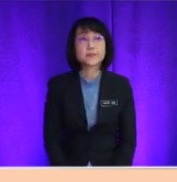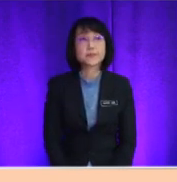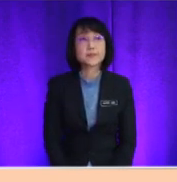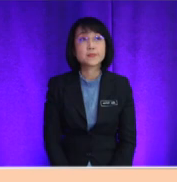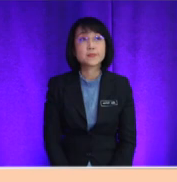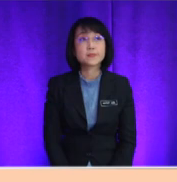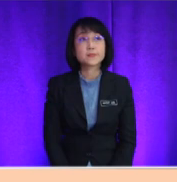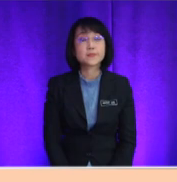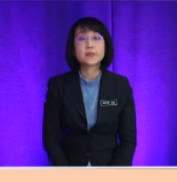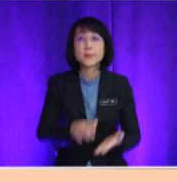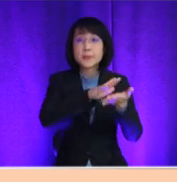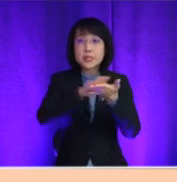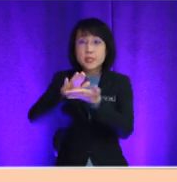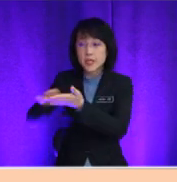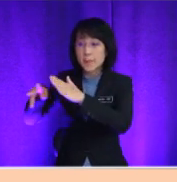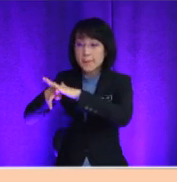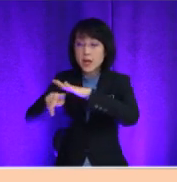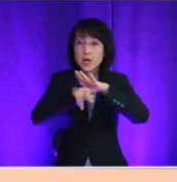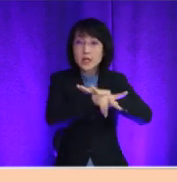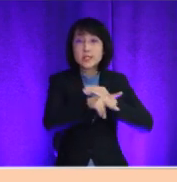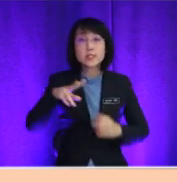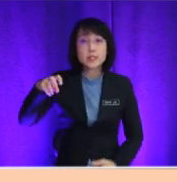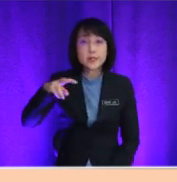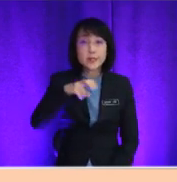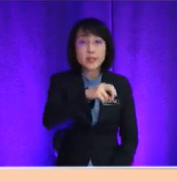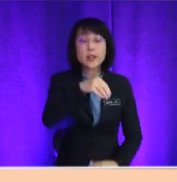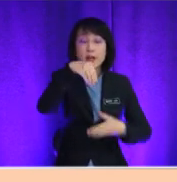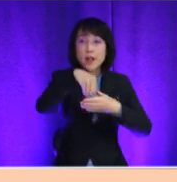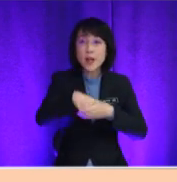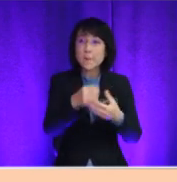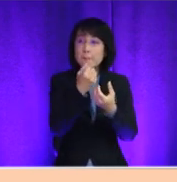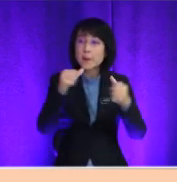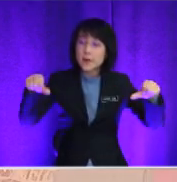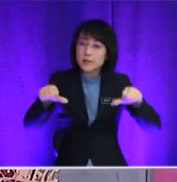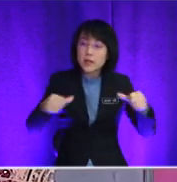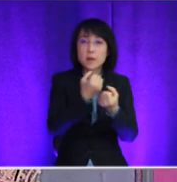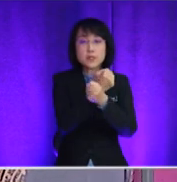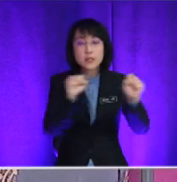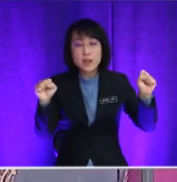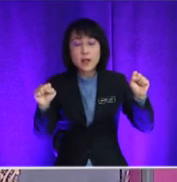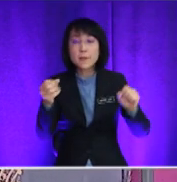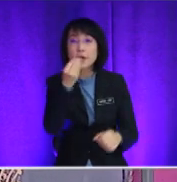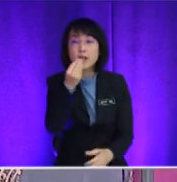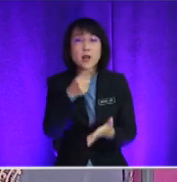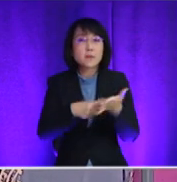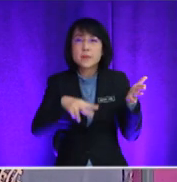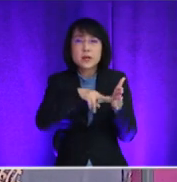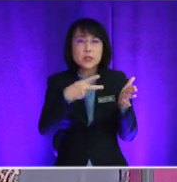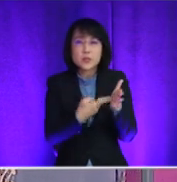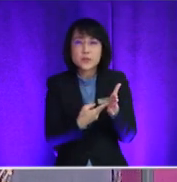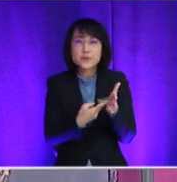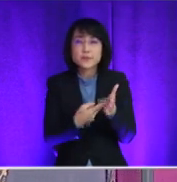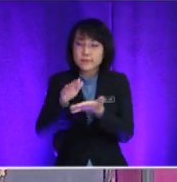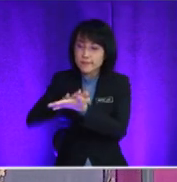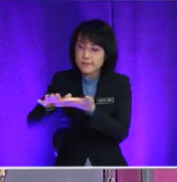sanitasi dalam peringatan penyediaan makanan Apa maksudnya Apa maksudnya jadi sanitasi